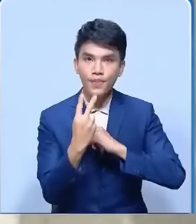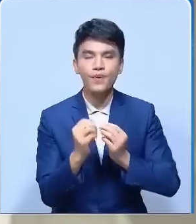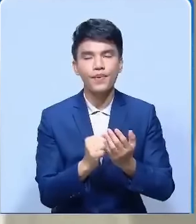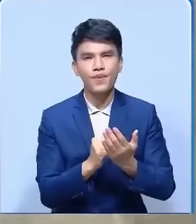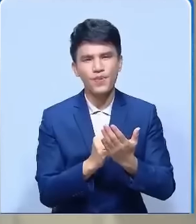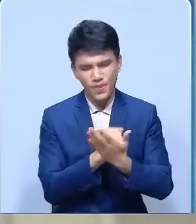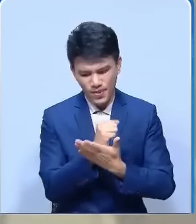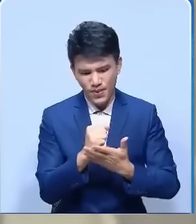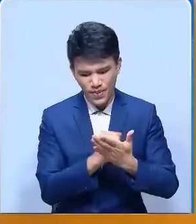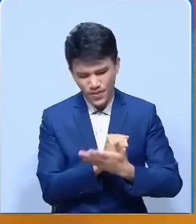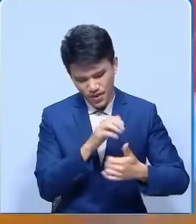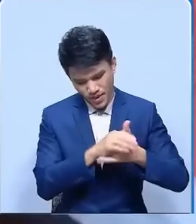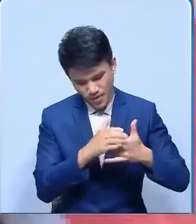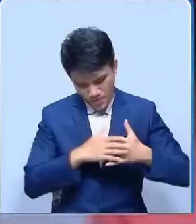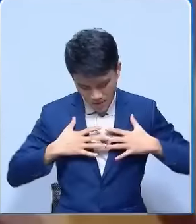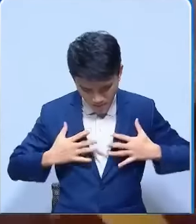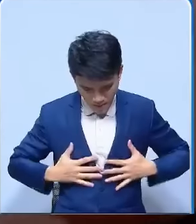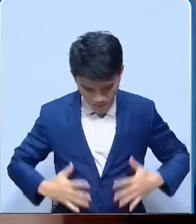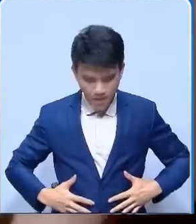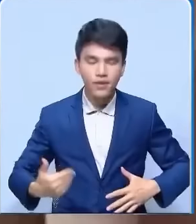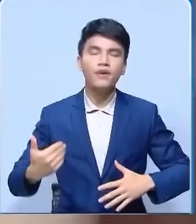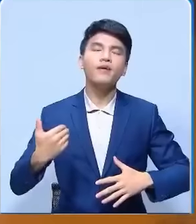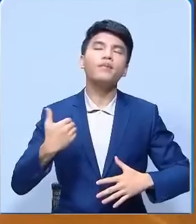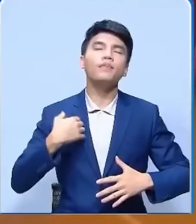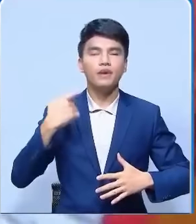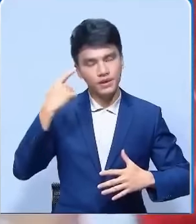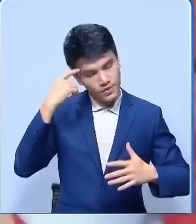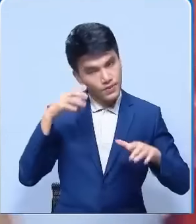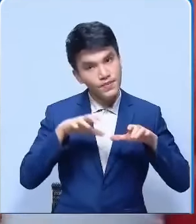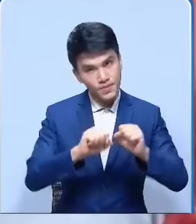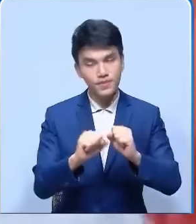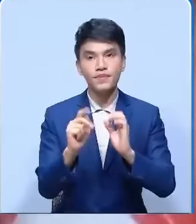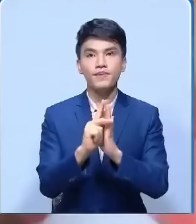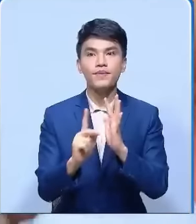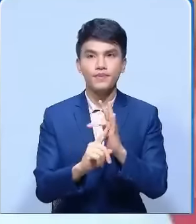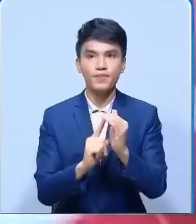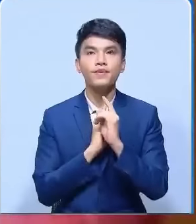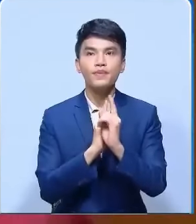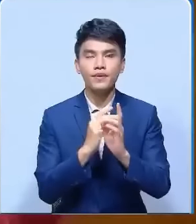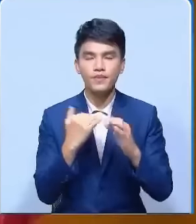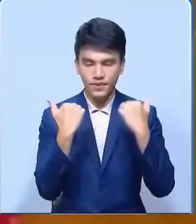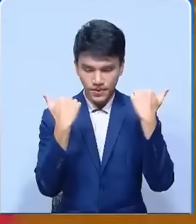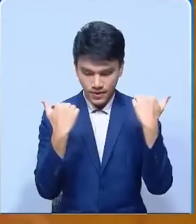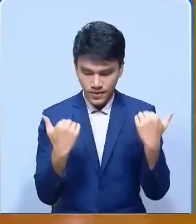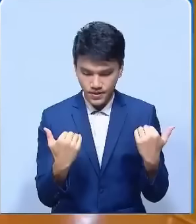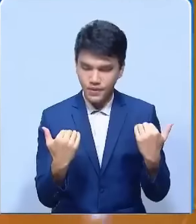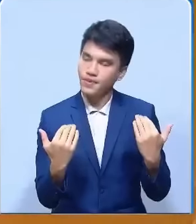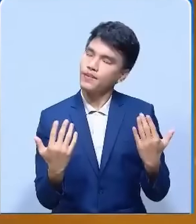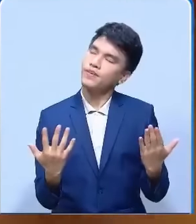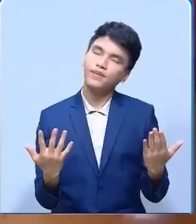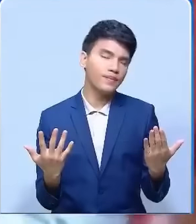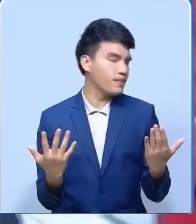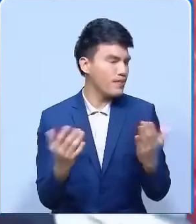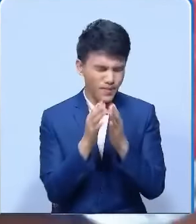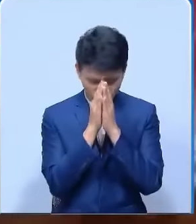างสาวอนุสรามันชัดเจนแล้วอะค่ะยังไงก็ไม่รอดแล้วก็ต้องถูกจับกุมตัวไปด้วยกันเจ้าตัวเนี่ยโหพอถึงช็อตเนี้ยมีการย